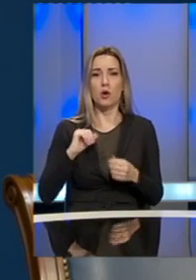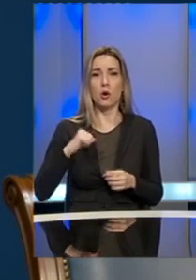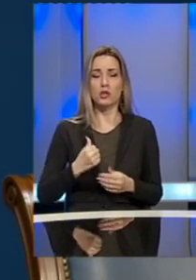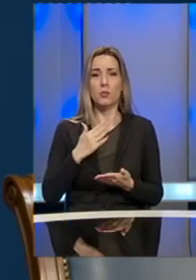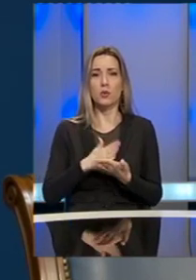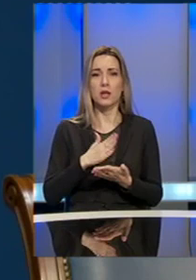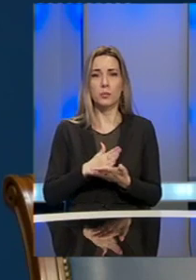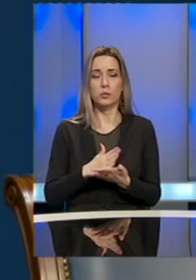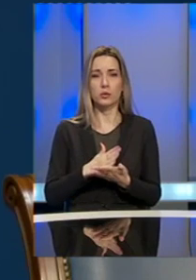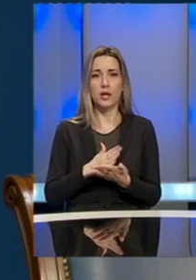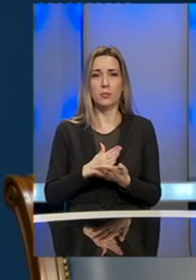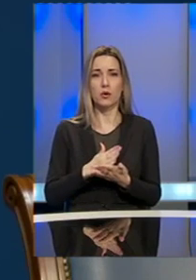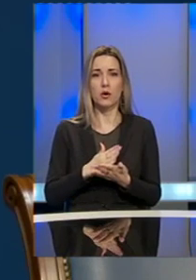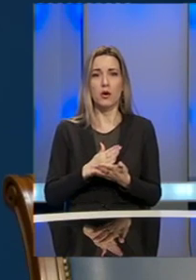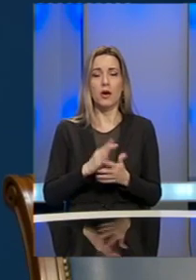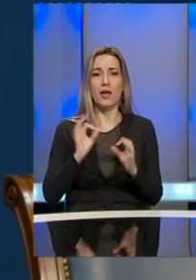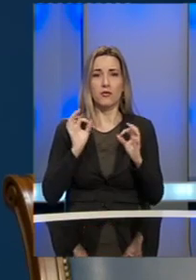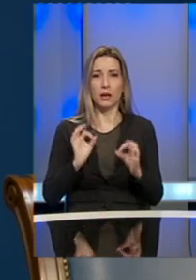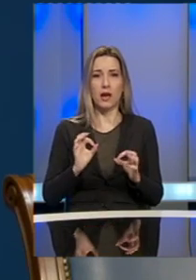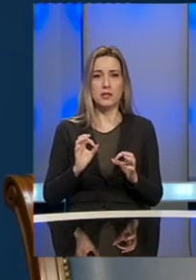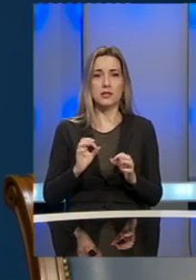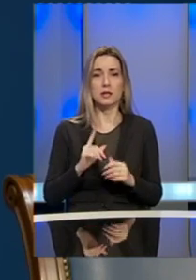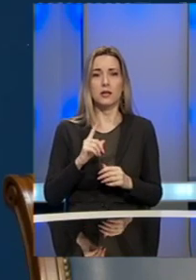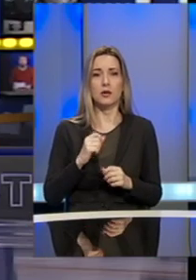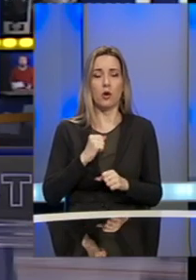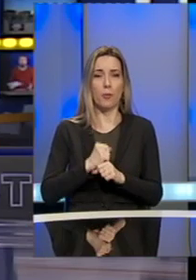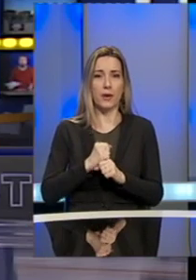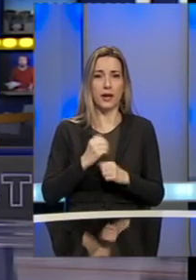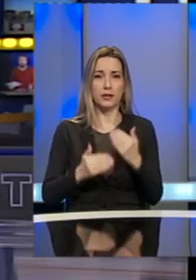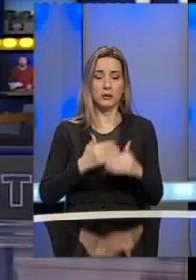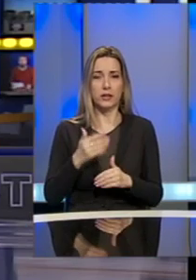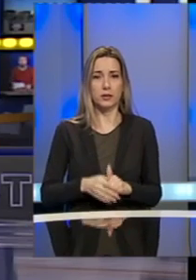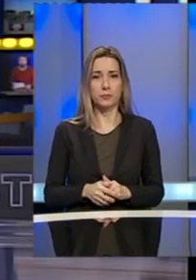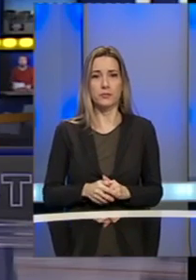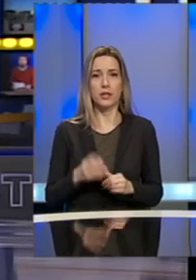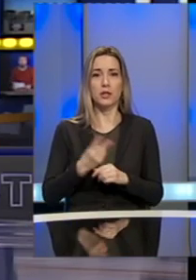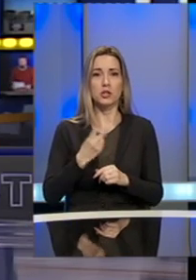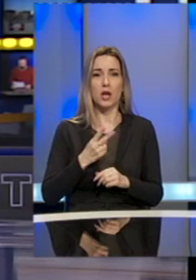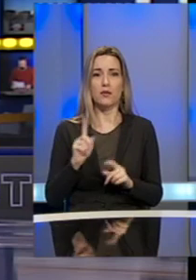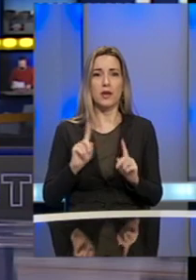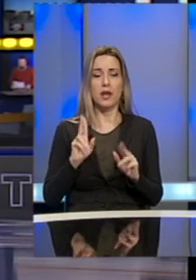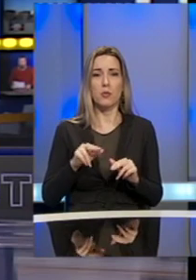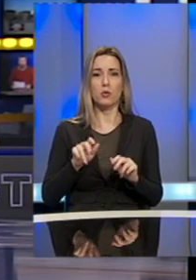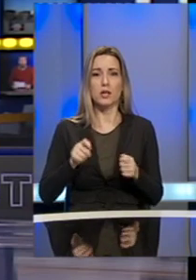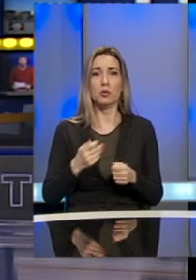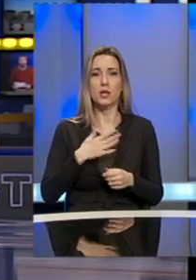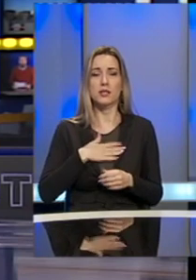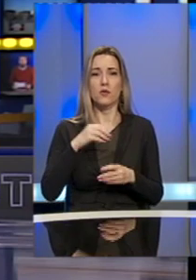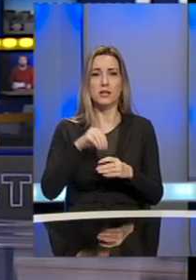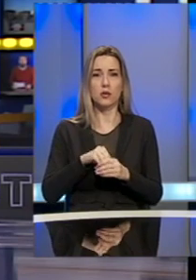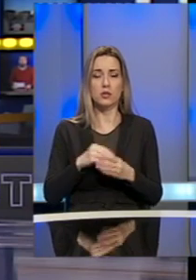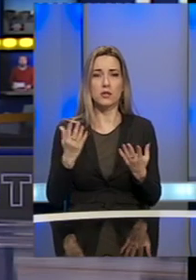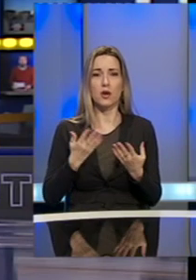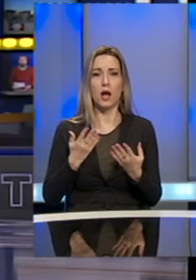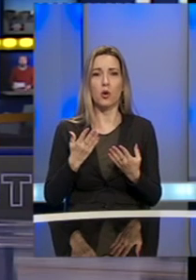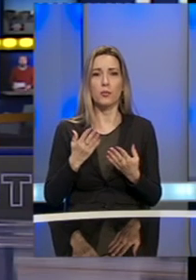da budemo prosto efikasniji i operativniji. Države ne mogu jednostavno zaključati svoje stanovništvo kako